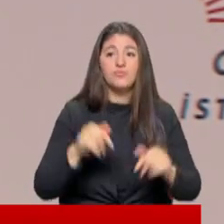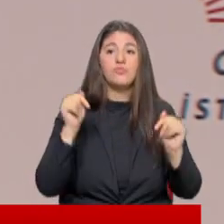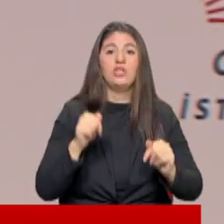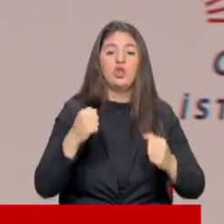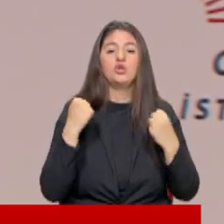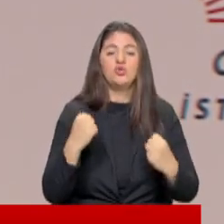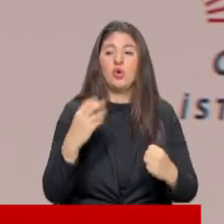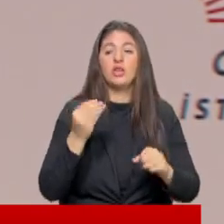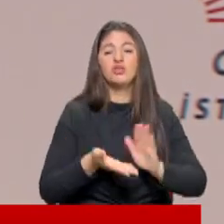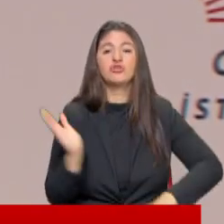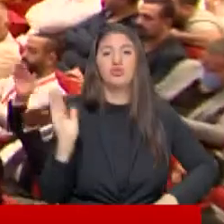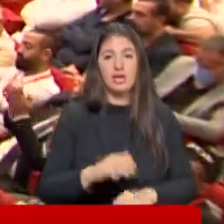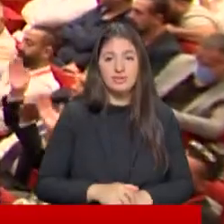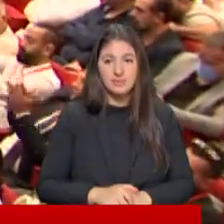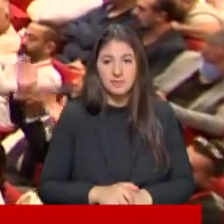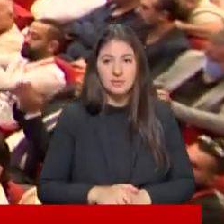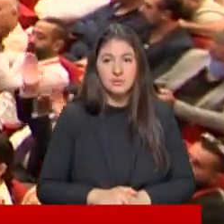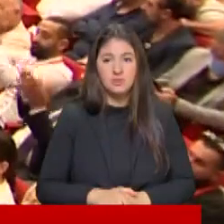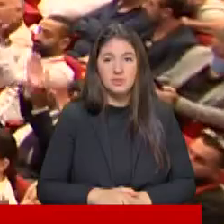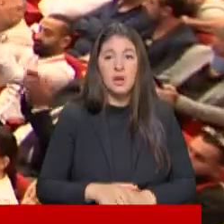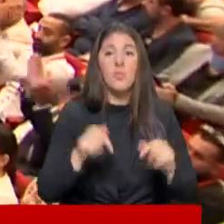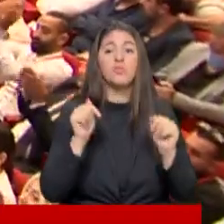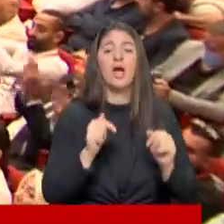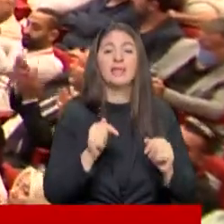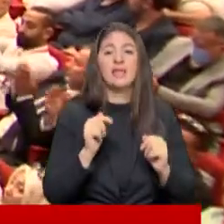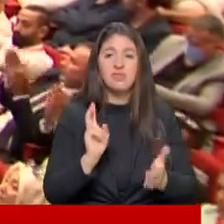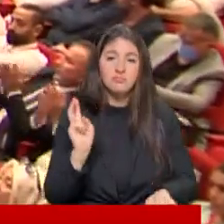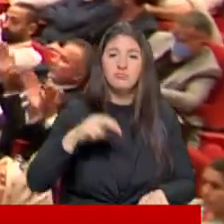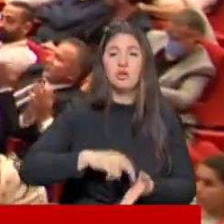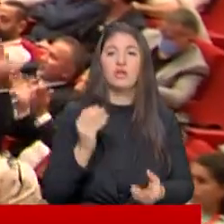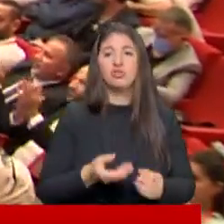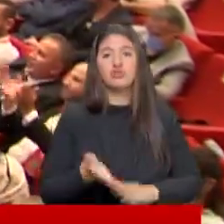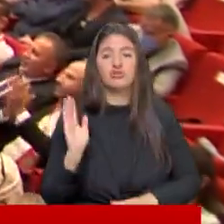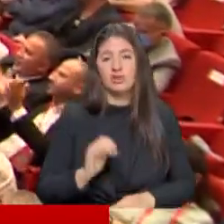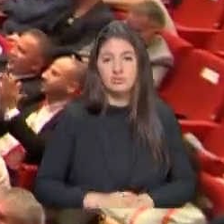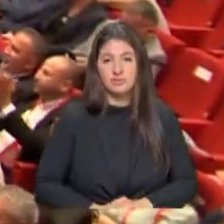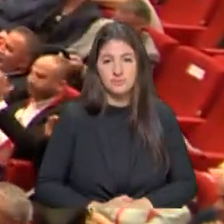Buradan güçlenerek çıkacağız. Buradan ayağa kalkarak çıkacağız.